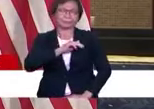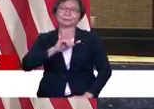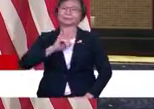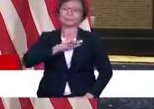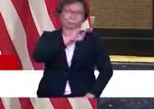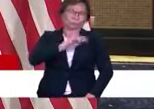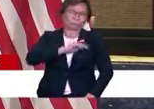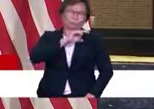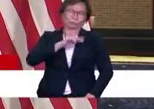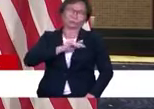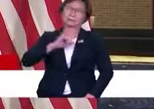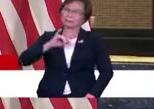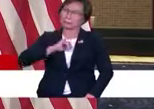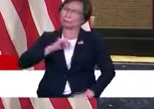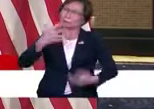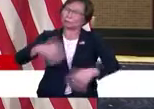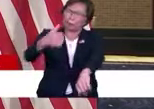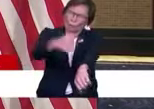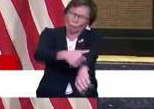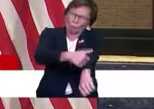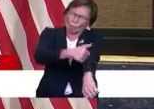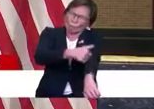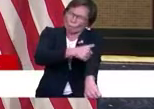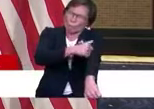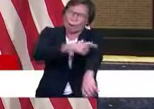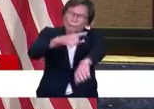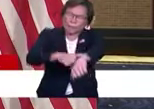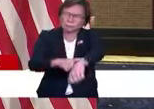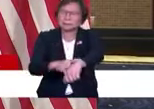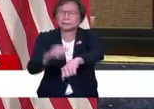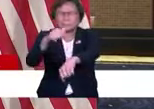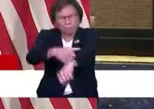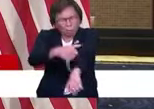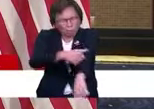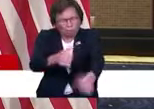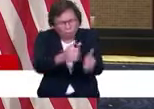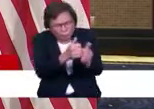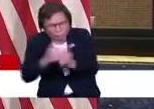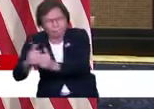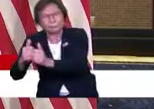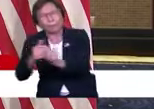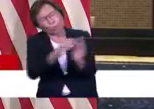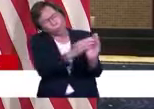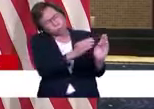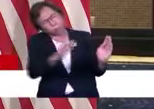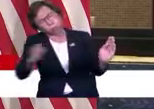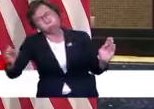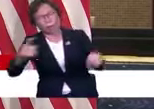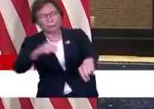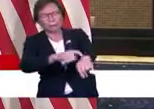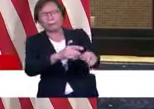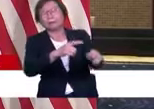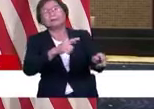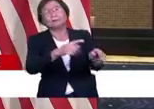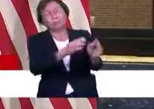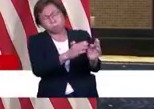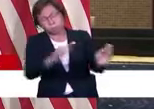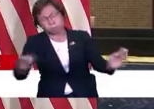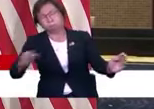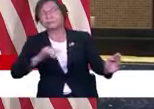saya yang telah Pondok korban masa berkorban tenaga bersama saya selama ini hem kasih juga